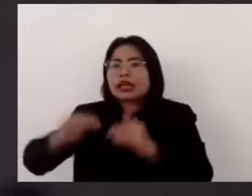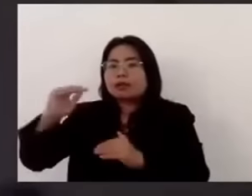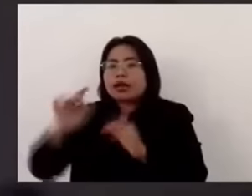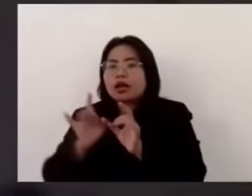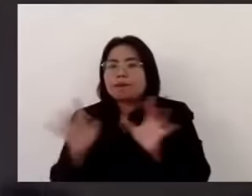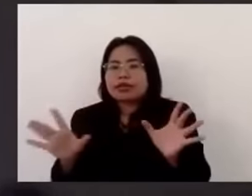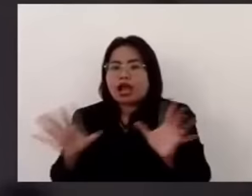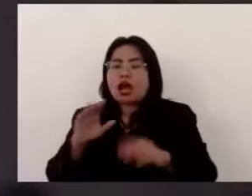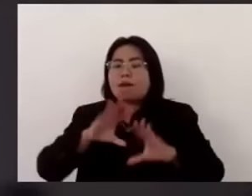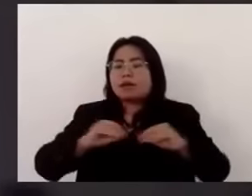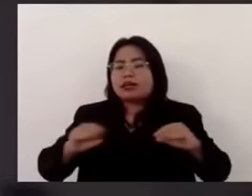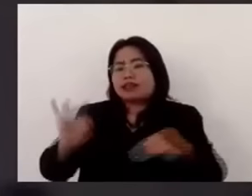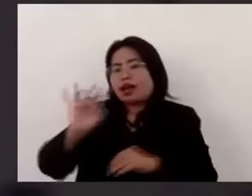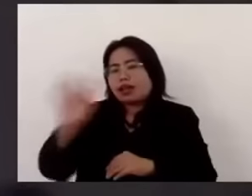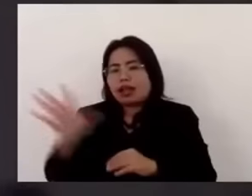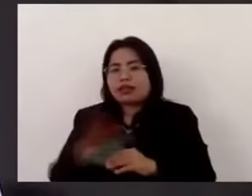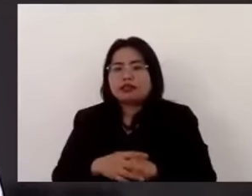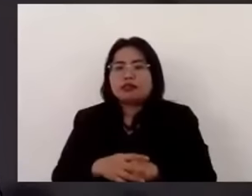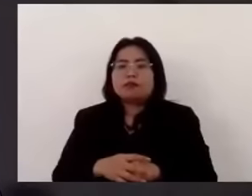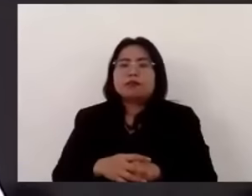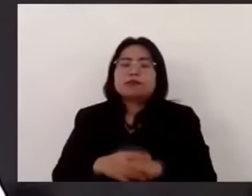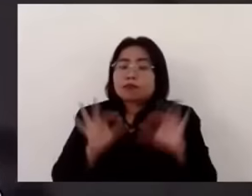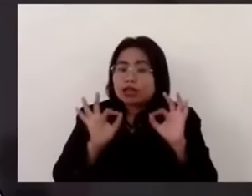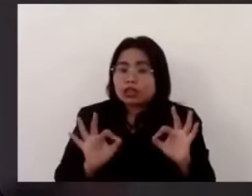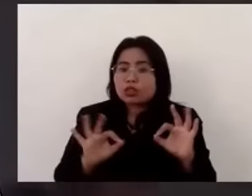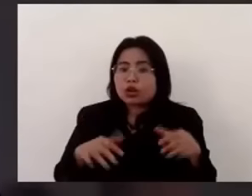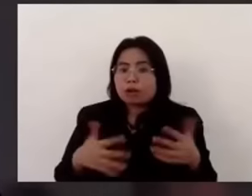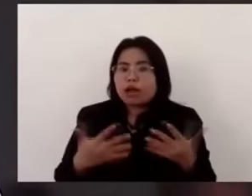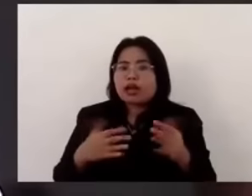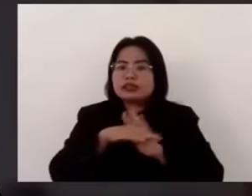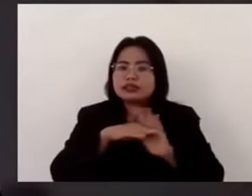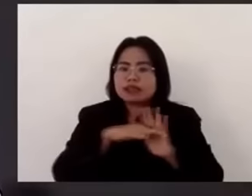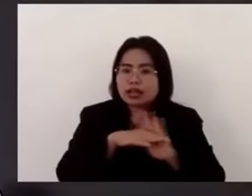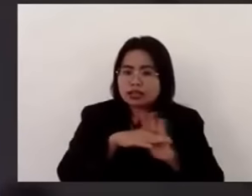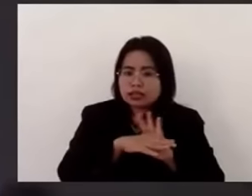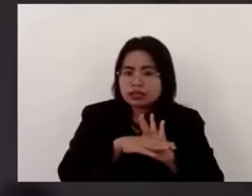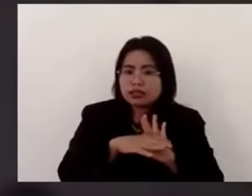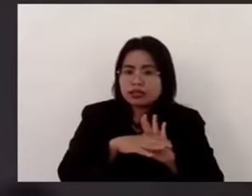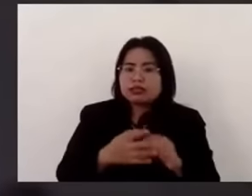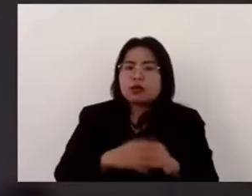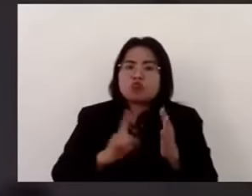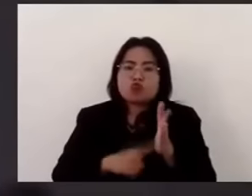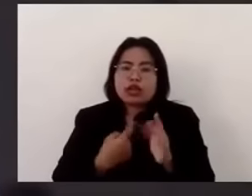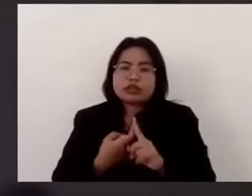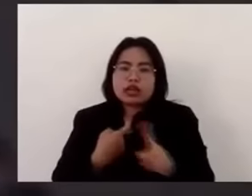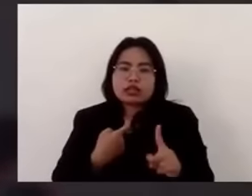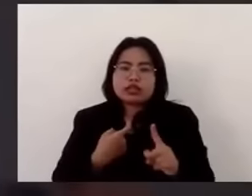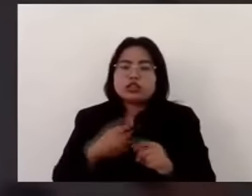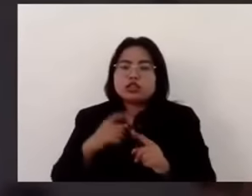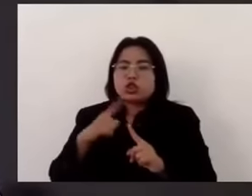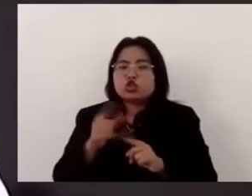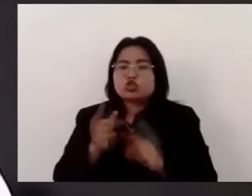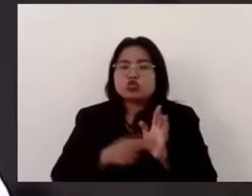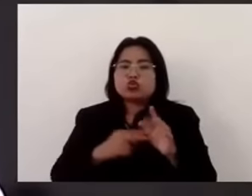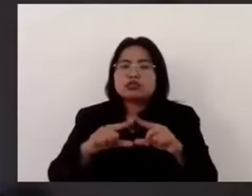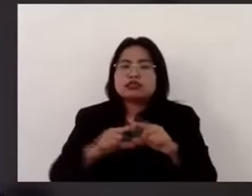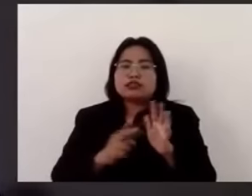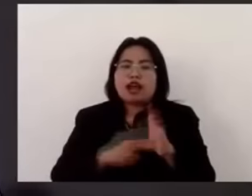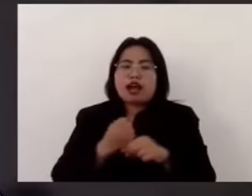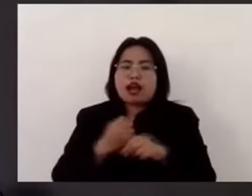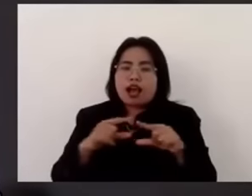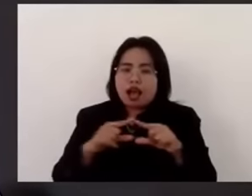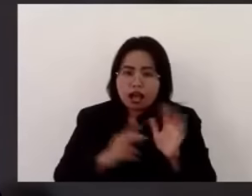profesi-profesi yang lain tentu standar mulai dari tunjangan